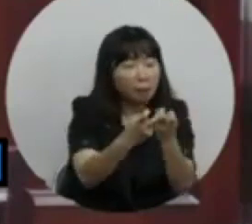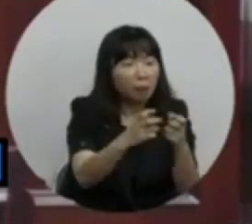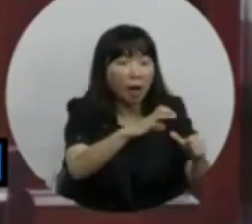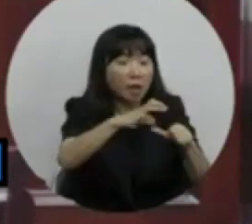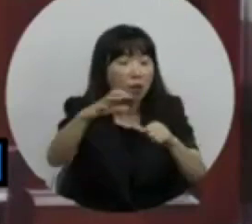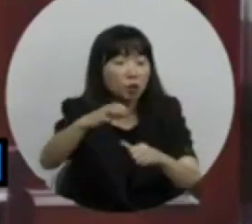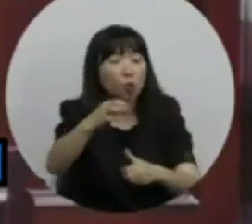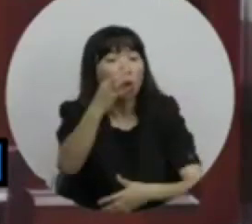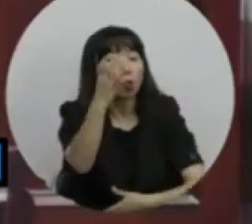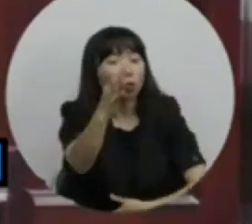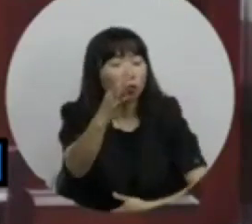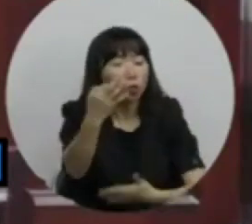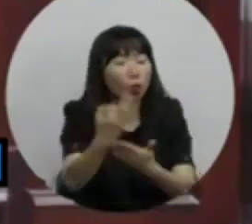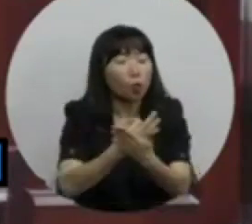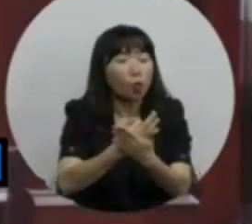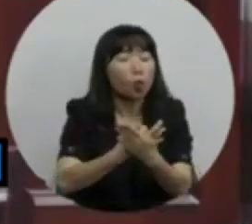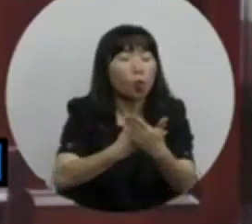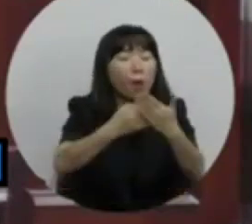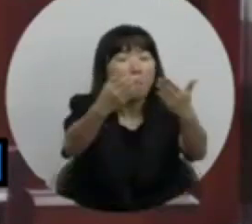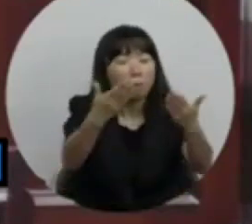운영 목적에 맞게